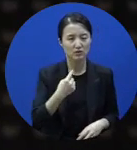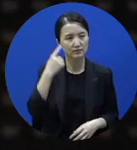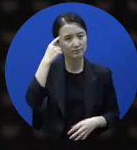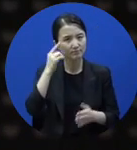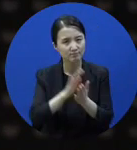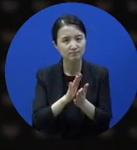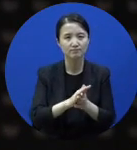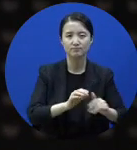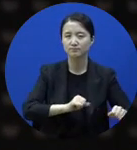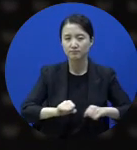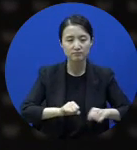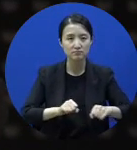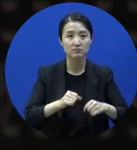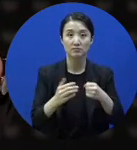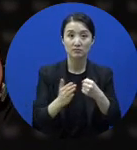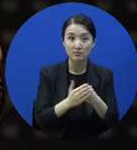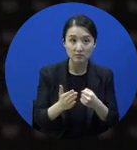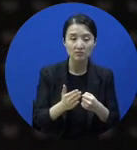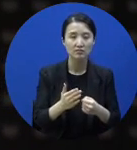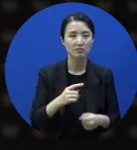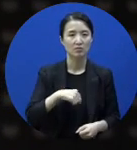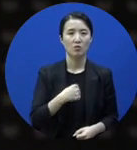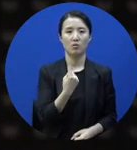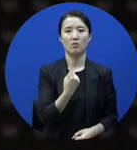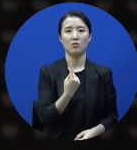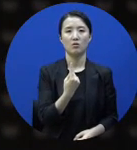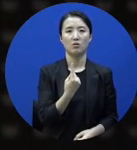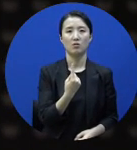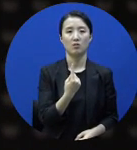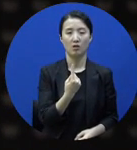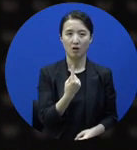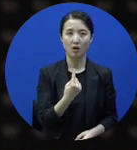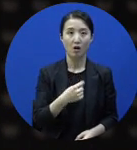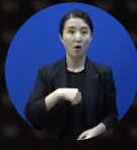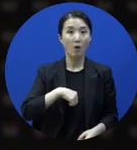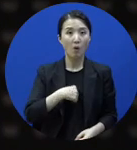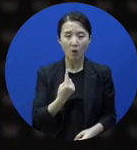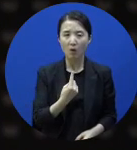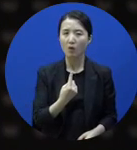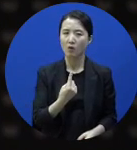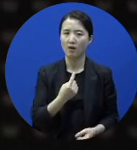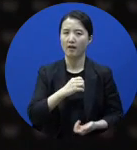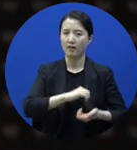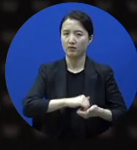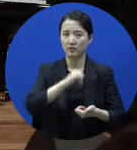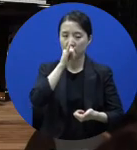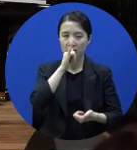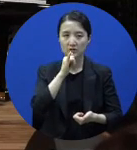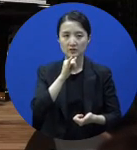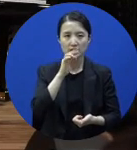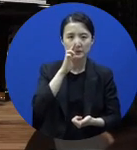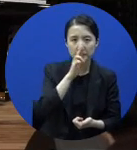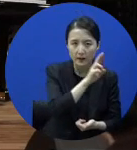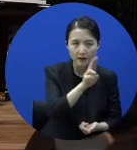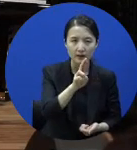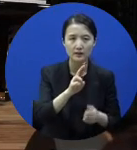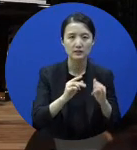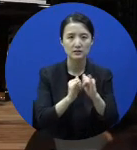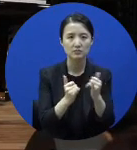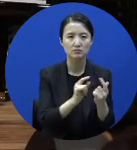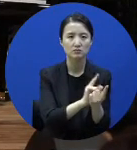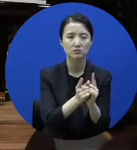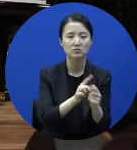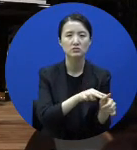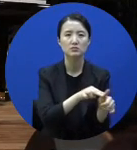필요한데 그 사람을 이런 비즈니스로 만들기가 쉽지가 않아요. 그러다 보니까 비즈니스는 하고 끝나니까. 그러니까 기속하기가 힘든